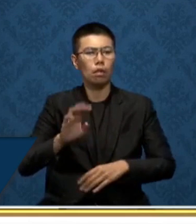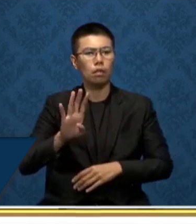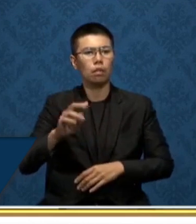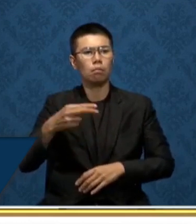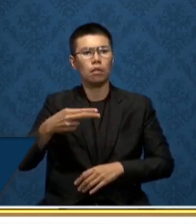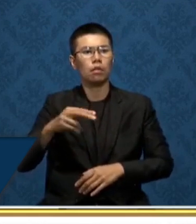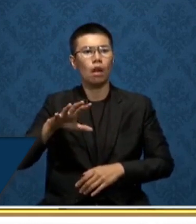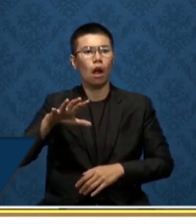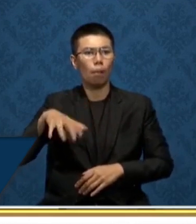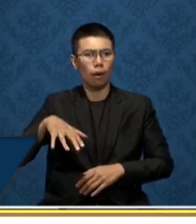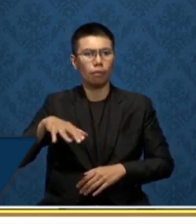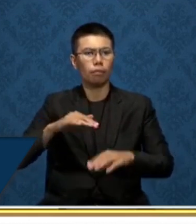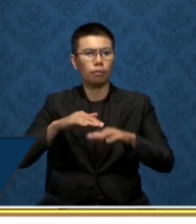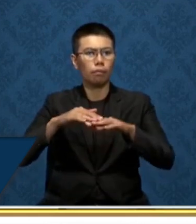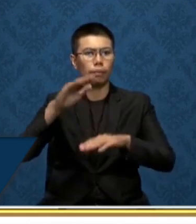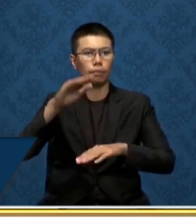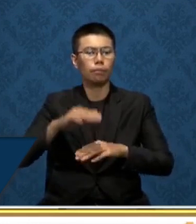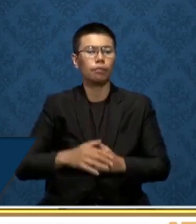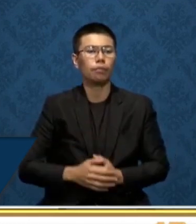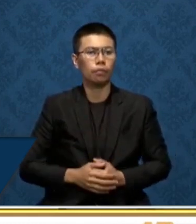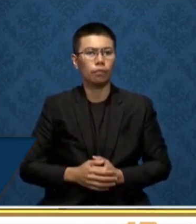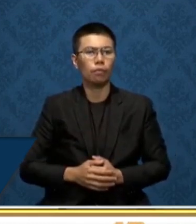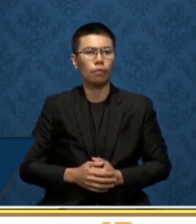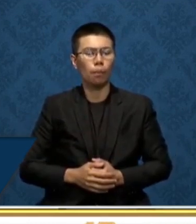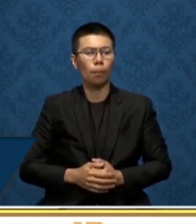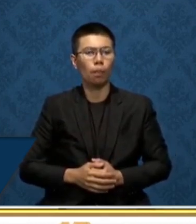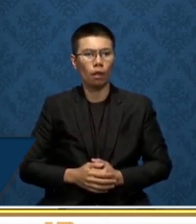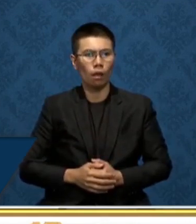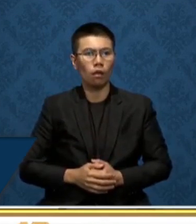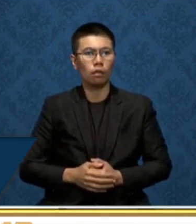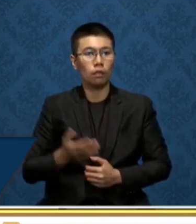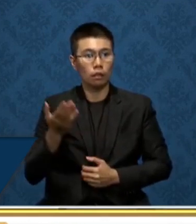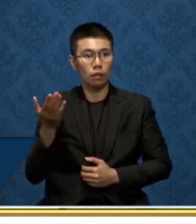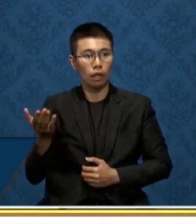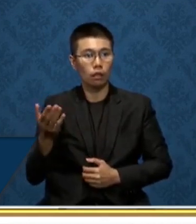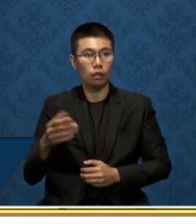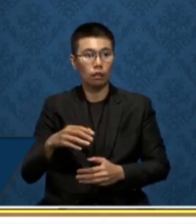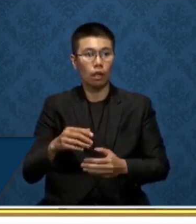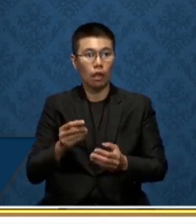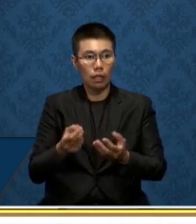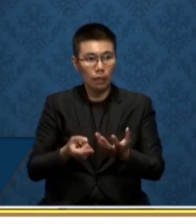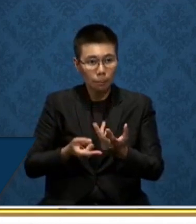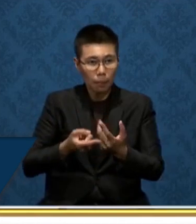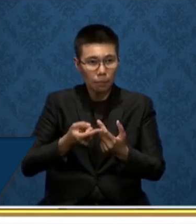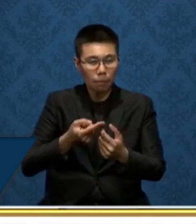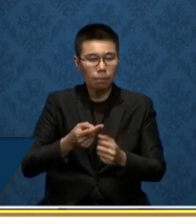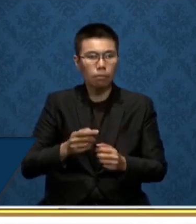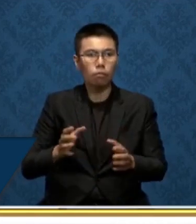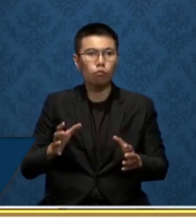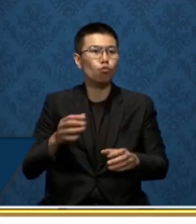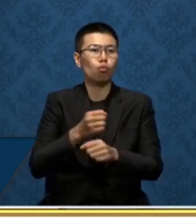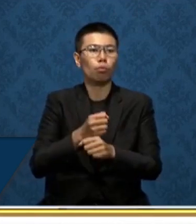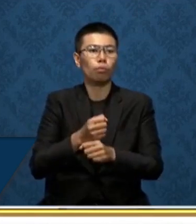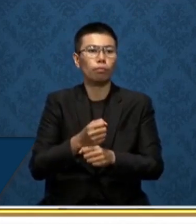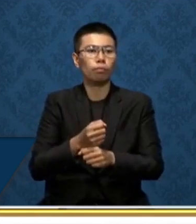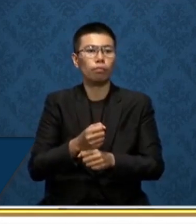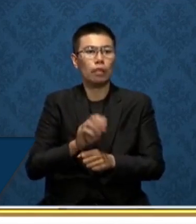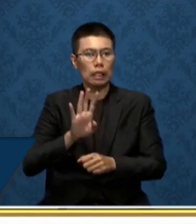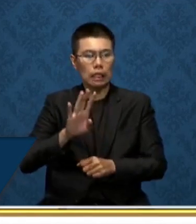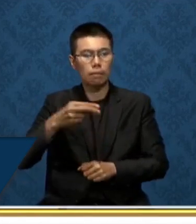เคสต่อปีนะครับที่ท่านรวบรวมสถิติเข้ามาแต่ปัญหาของสถิติตัวนี้นะ